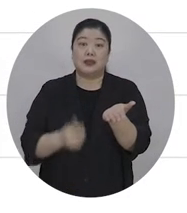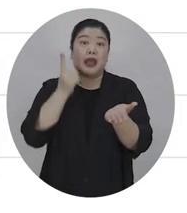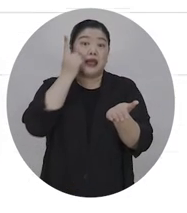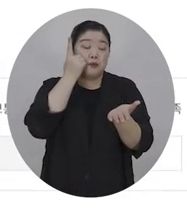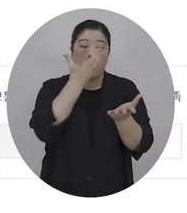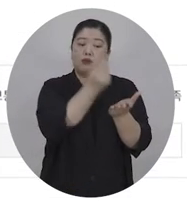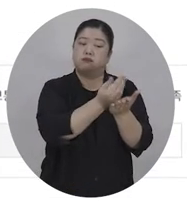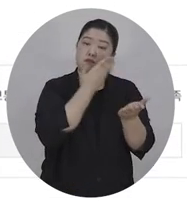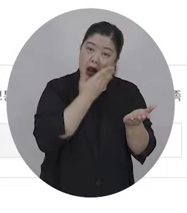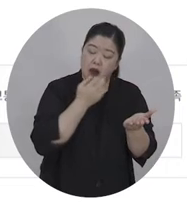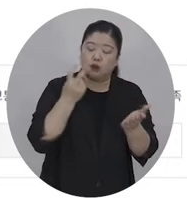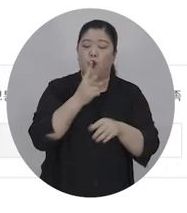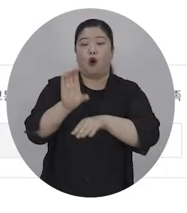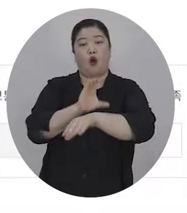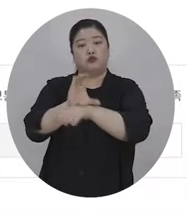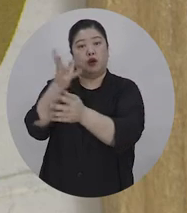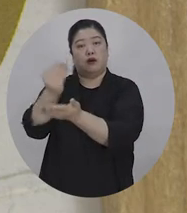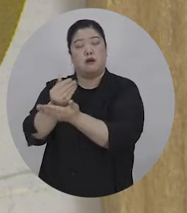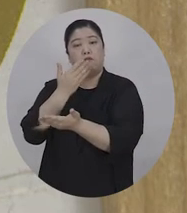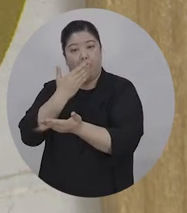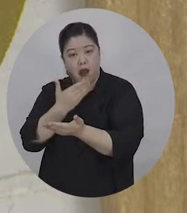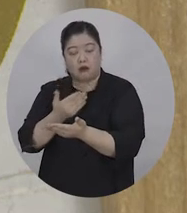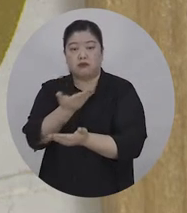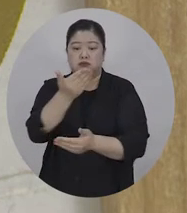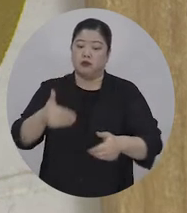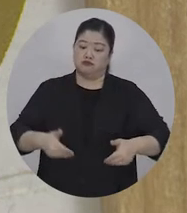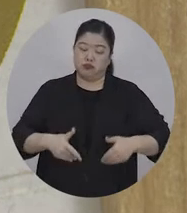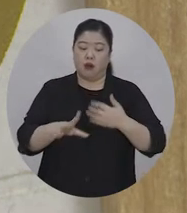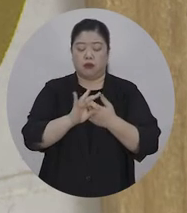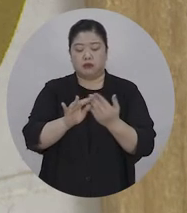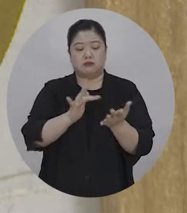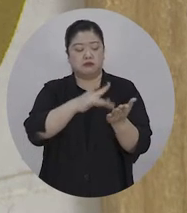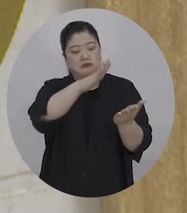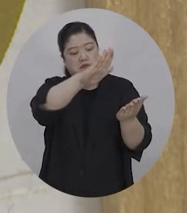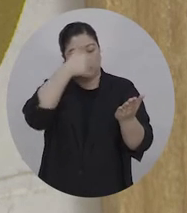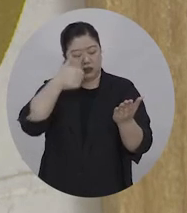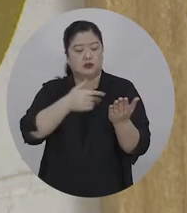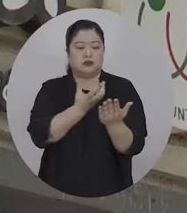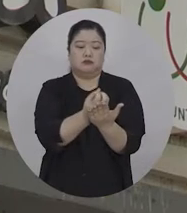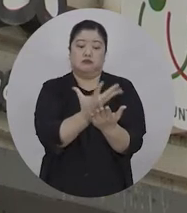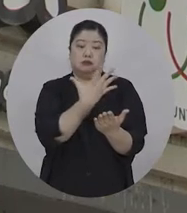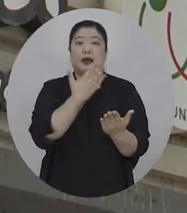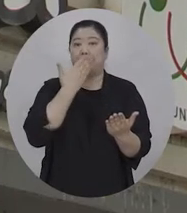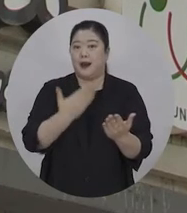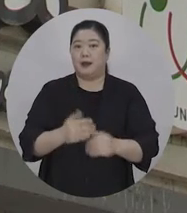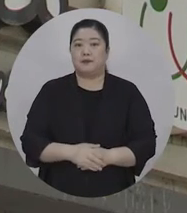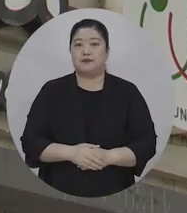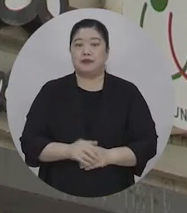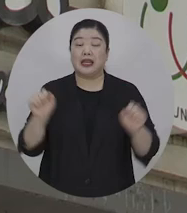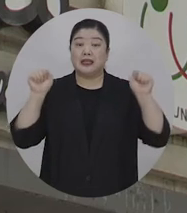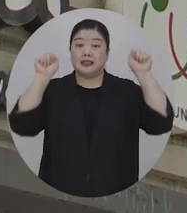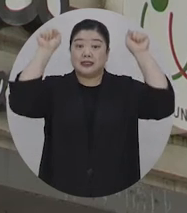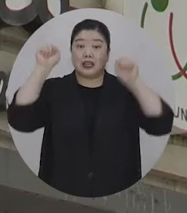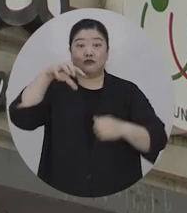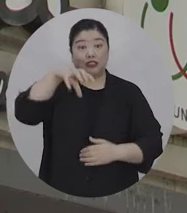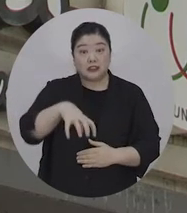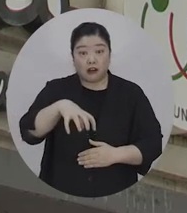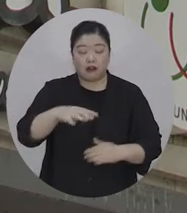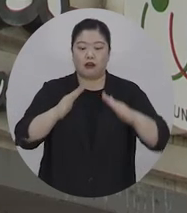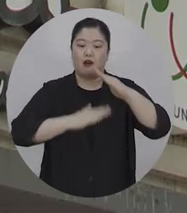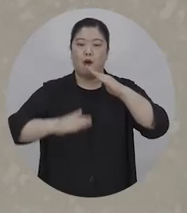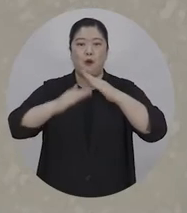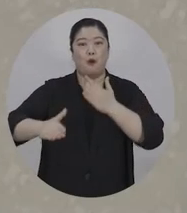모바일 우수자원봉사증은 스마트폰이나 컴퓨터에 저장해 언제 어디서나 편리하게 사용할 수 있으며 지역